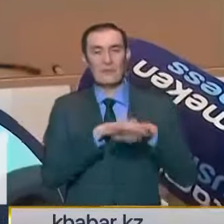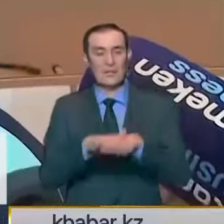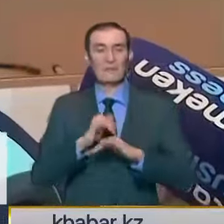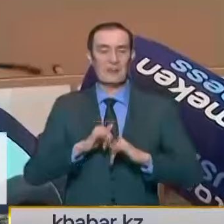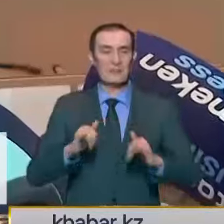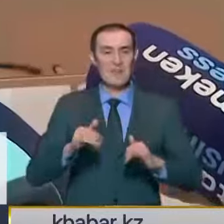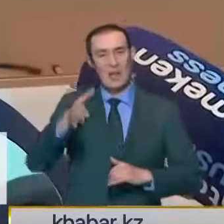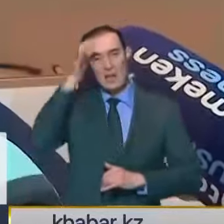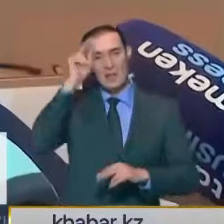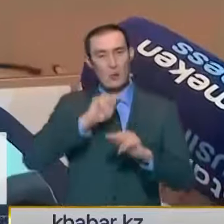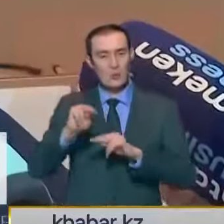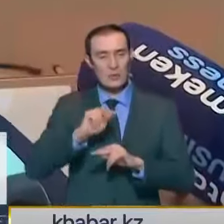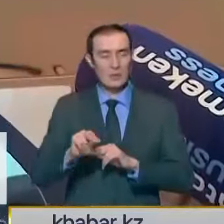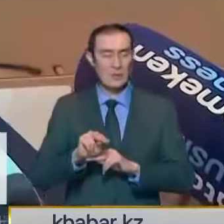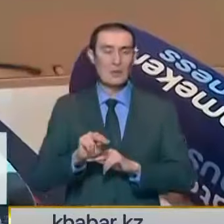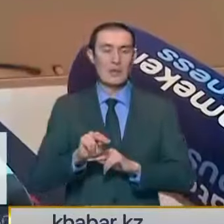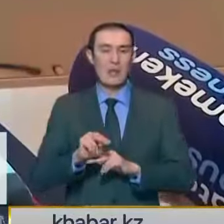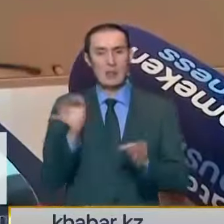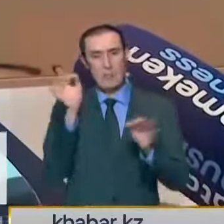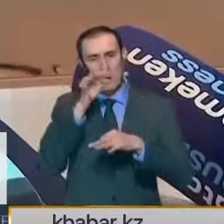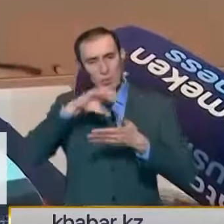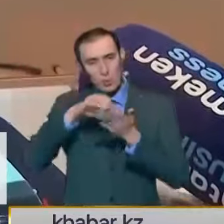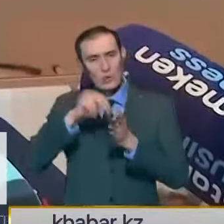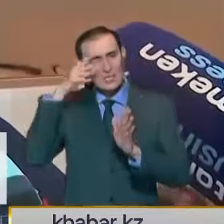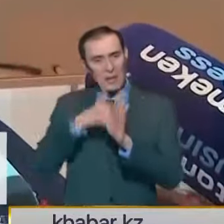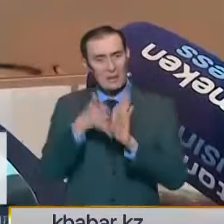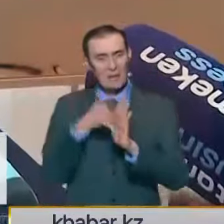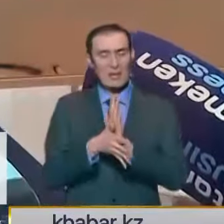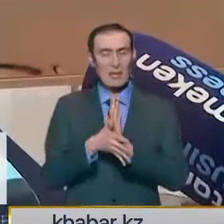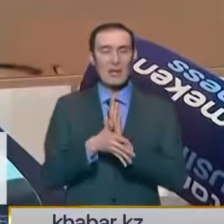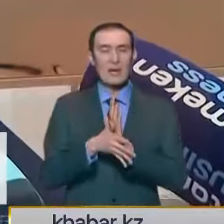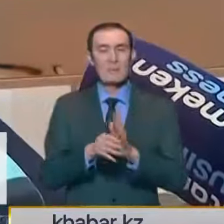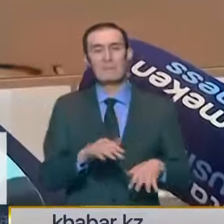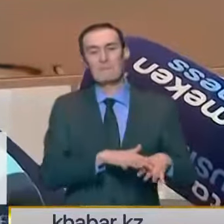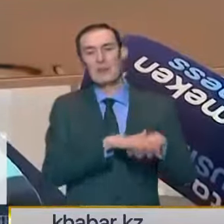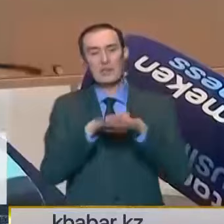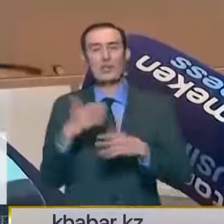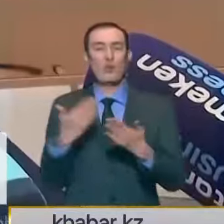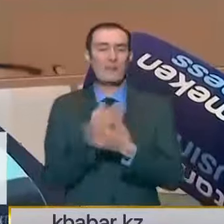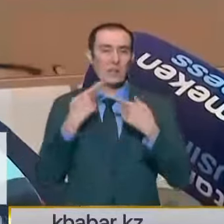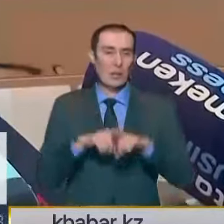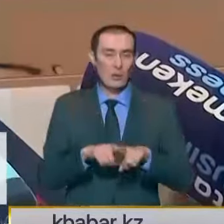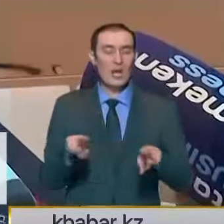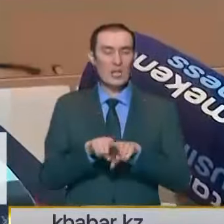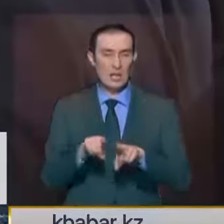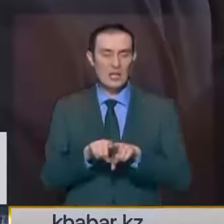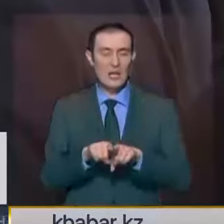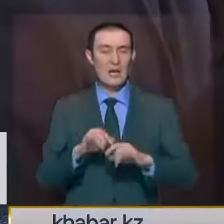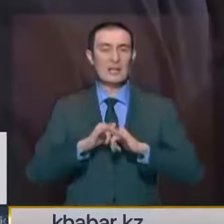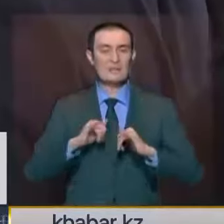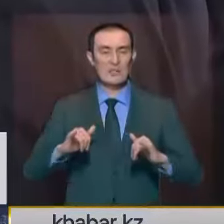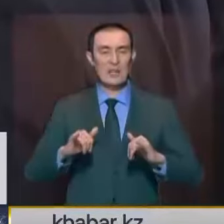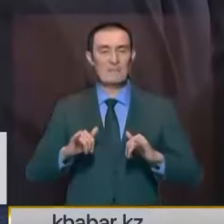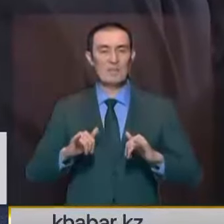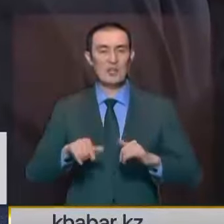развитие науки лаборатории исследования привлечение новых технологий а также развитие